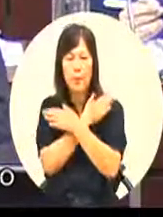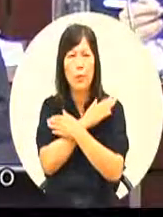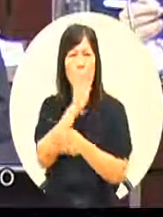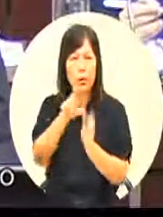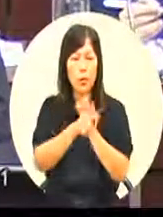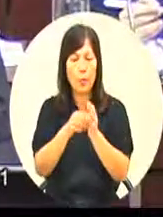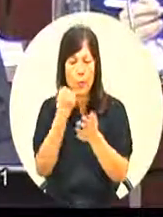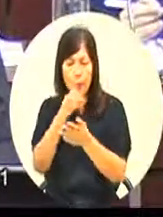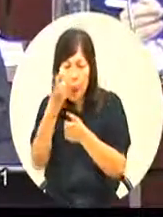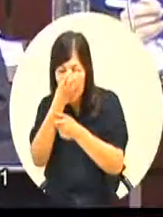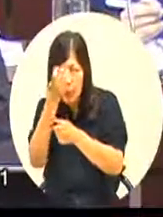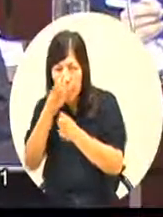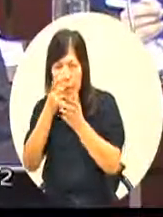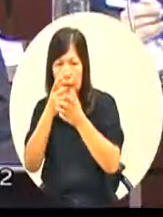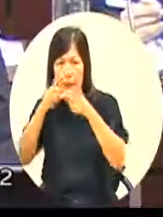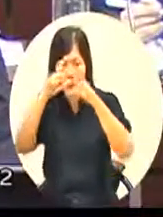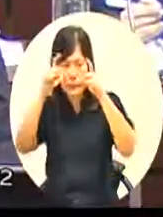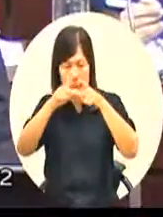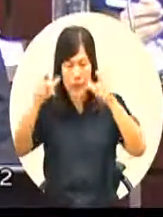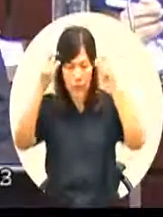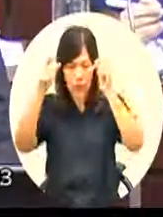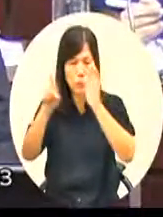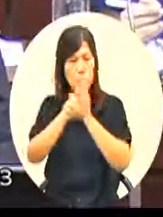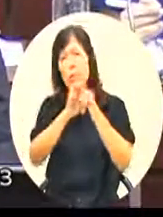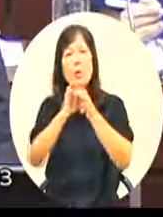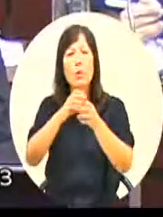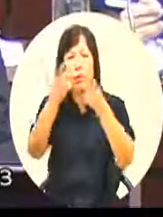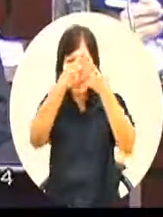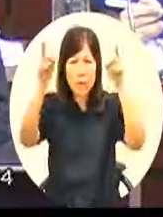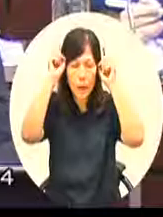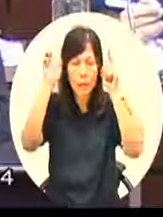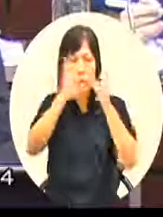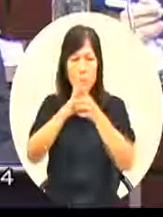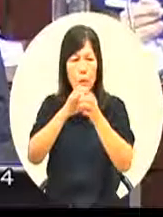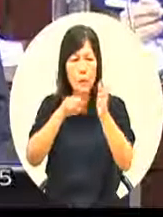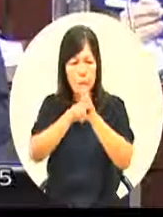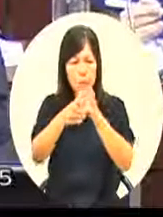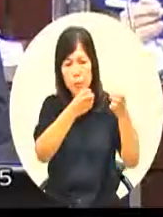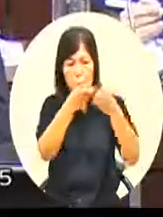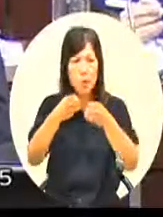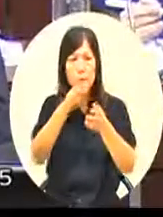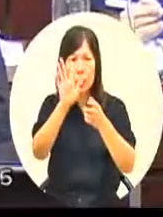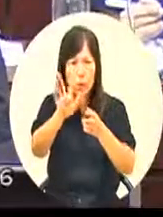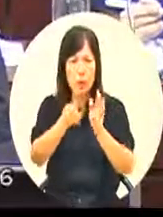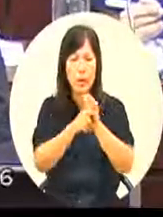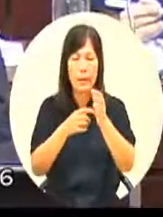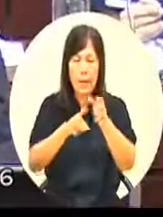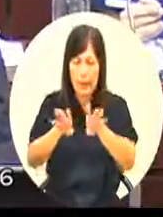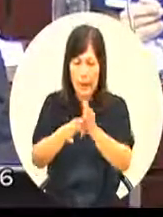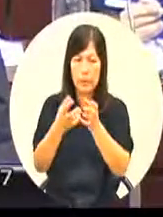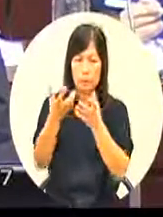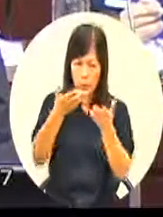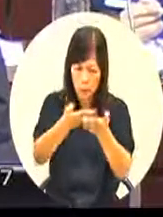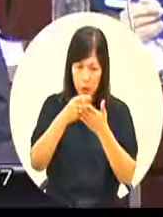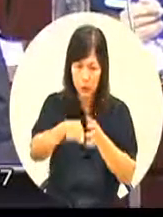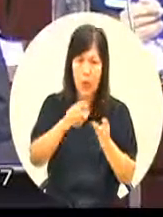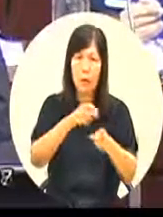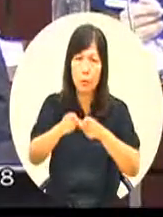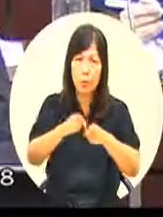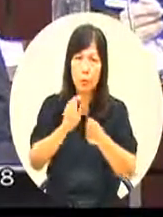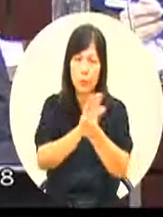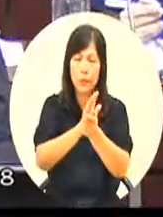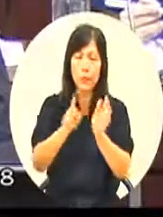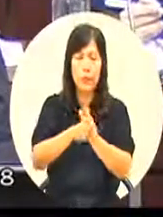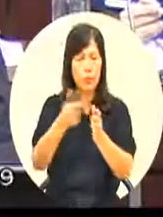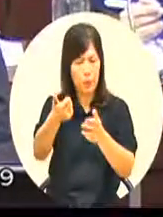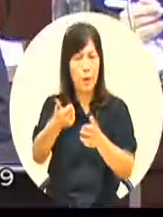点我们大高雄区的相关大专院校的相关系所跟他们讨论，他们如果进场也是一个很好的专业团队。另外